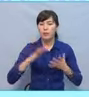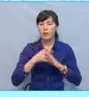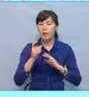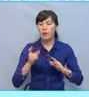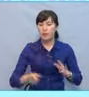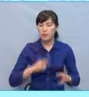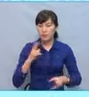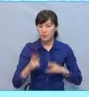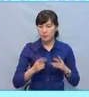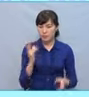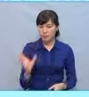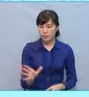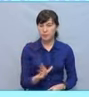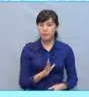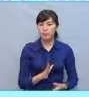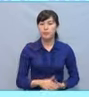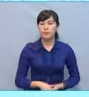әкіміне тағы да жанайқайын жеткізді.